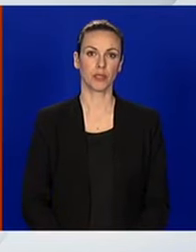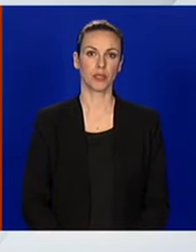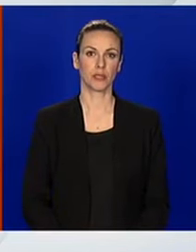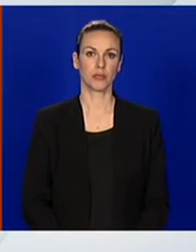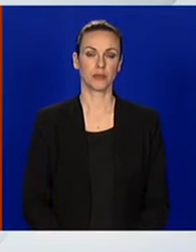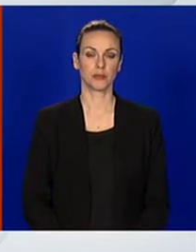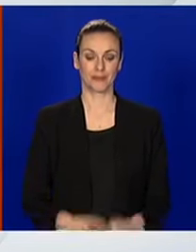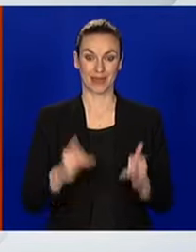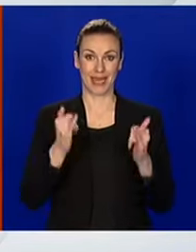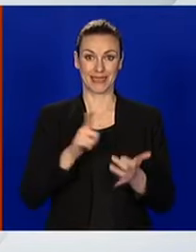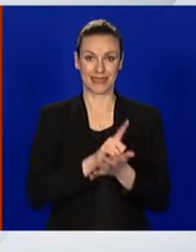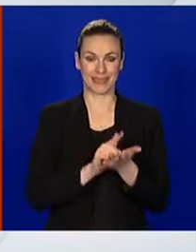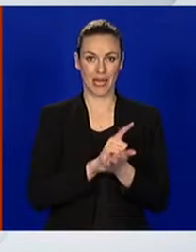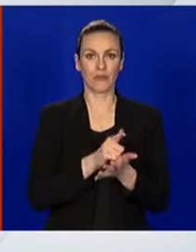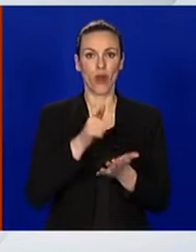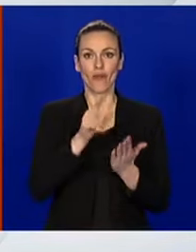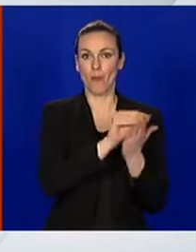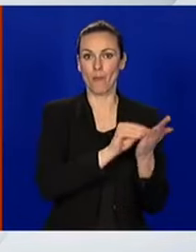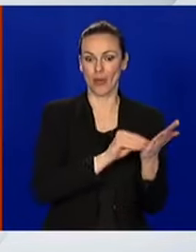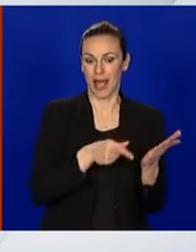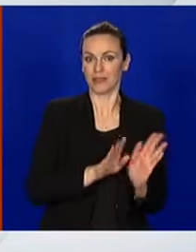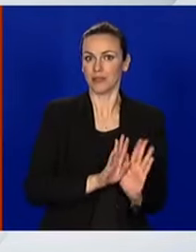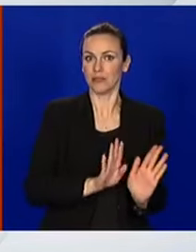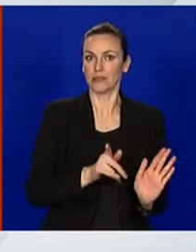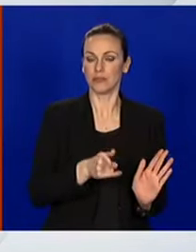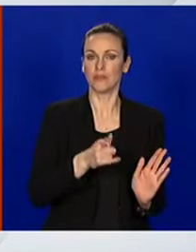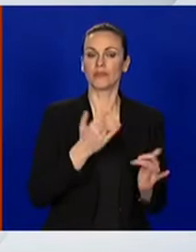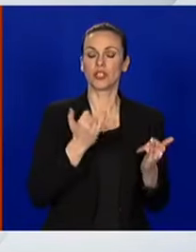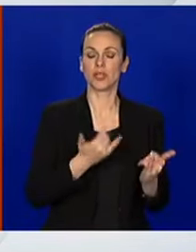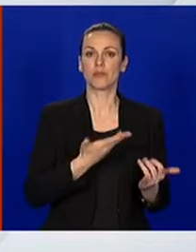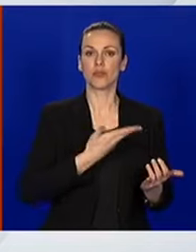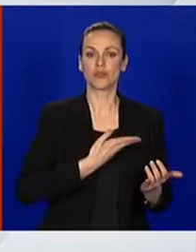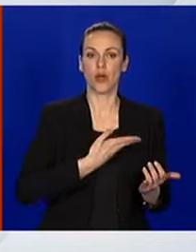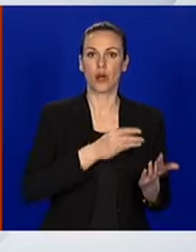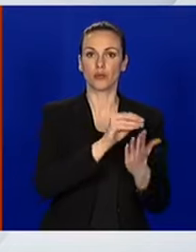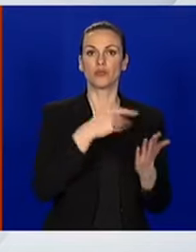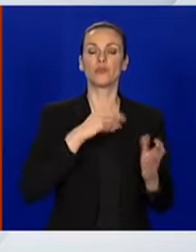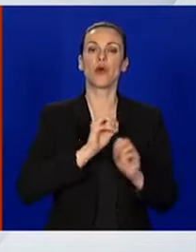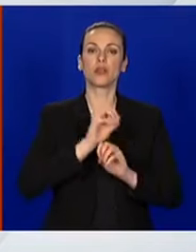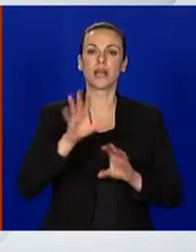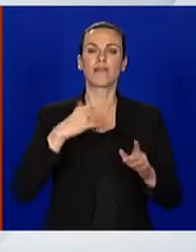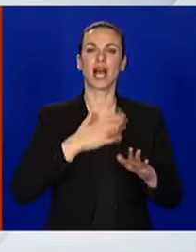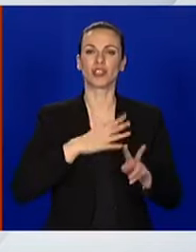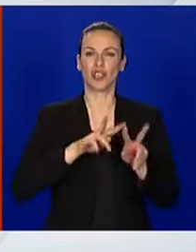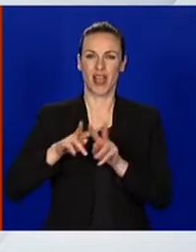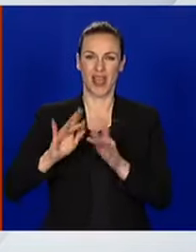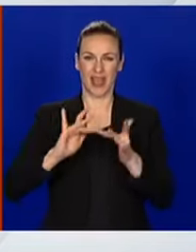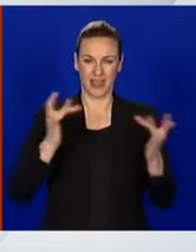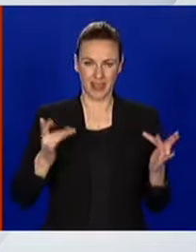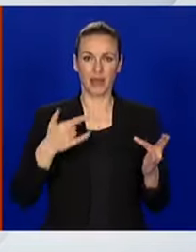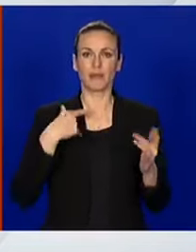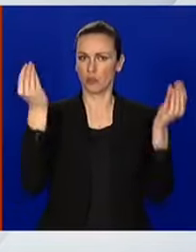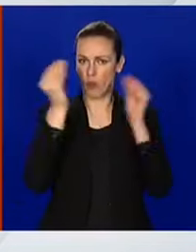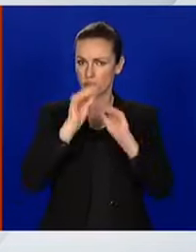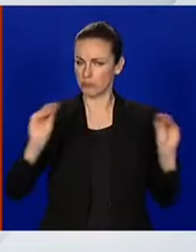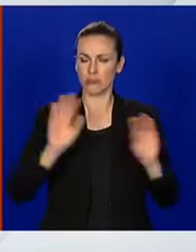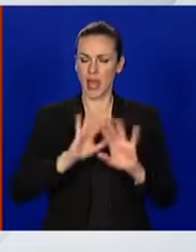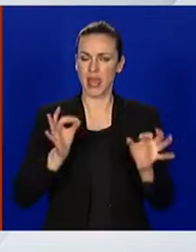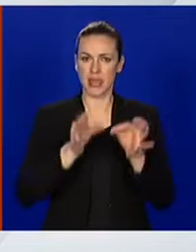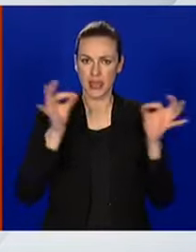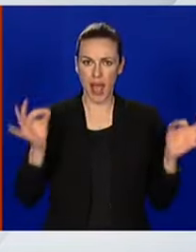U ovom trenutku su to podaci koji su na našem portalu objavljeni i dostupni. Ono što sam